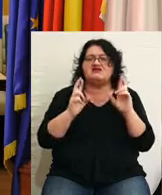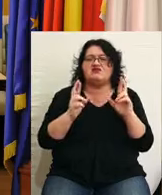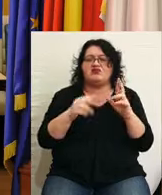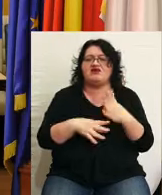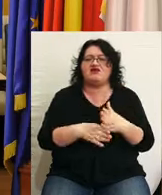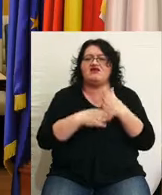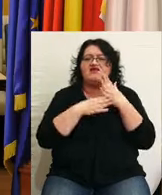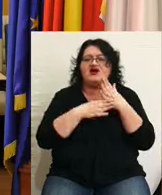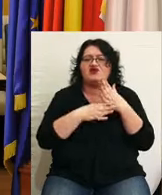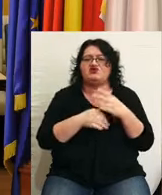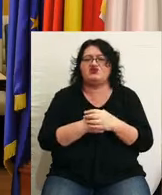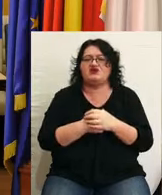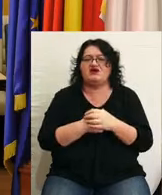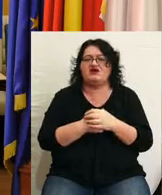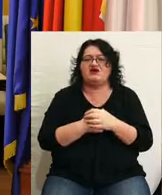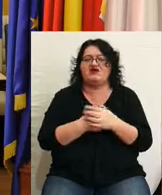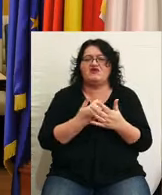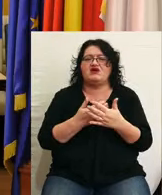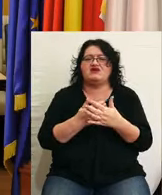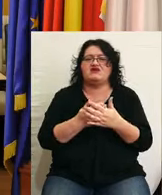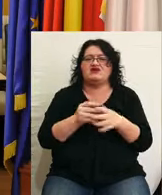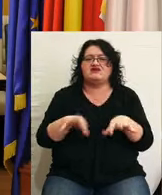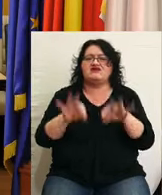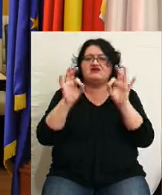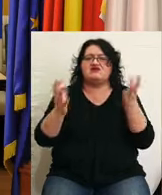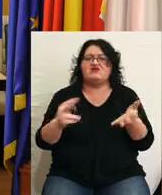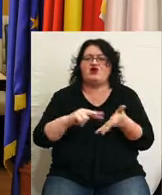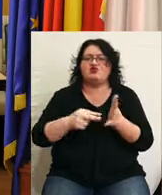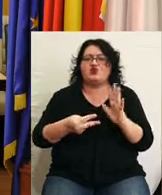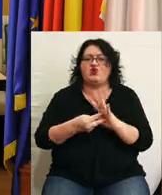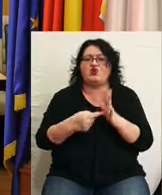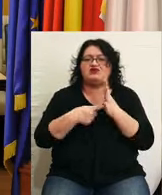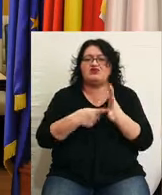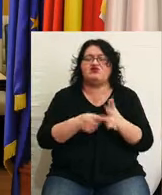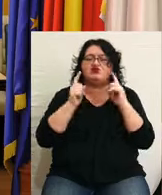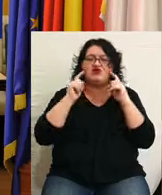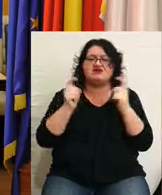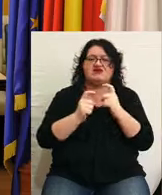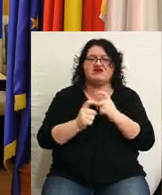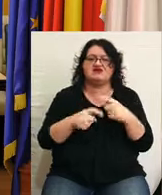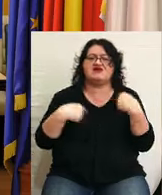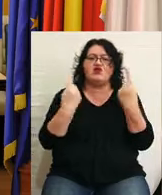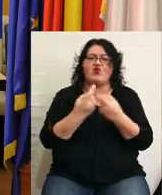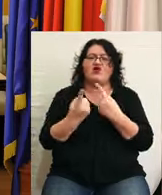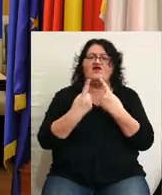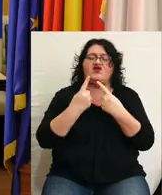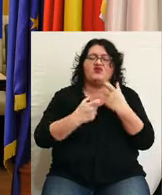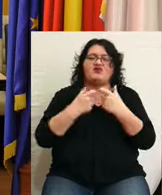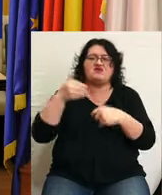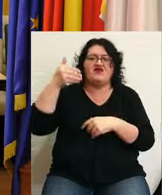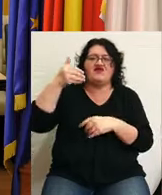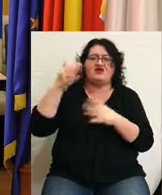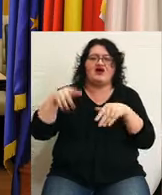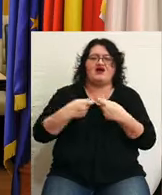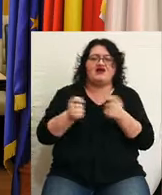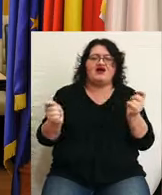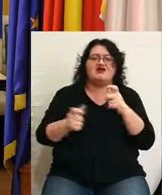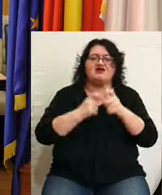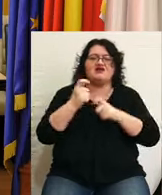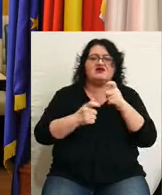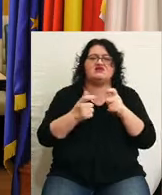va ajuta inclusiv să găsim o soluție pentru această criză. Noi vorbim cu furnizorii, de exemplu,